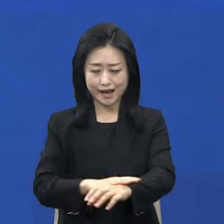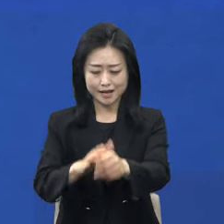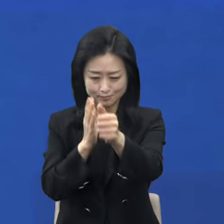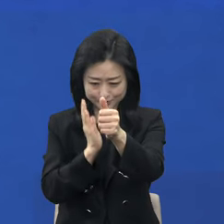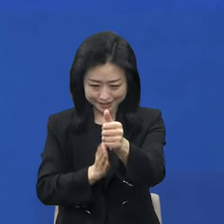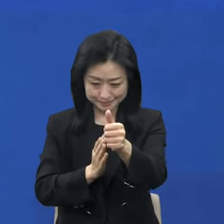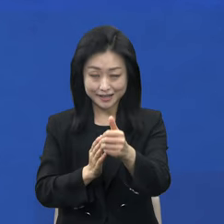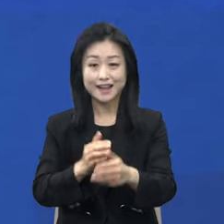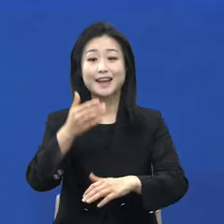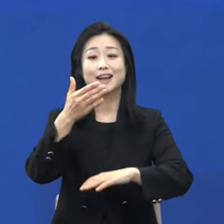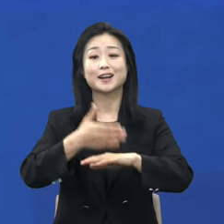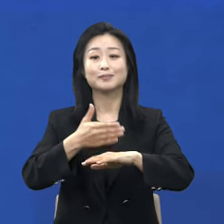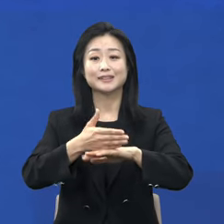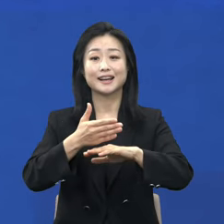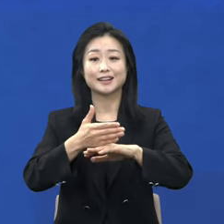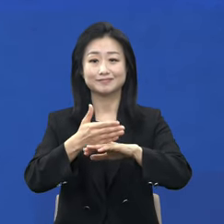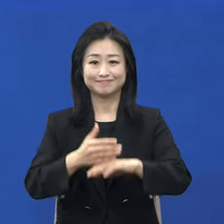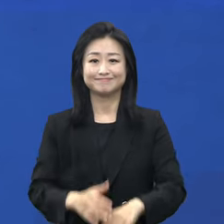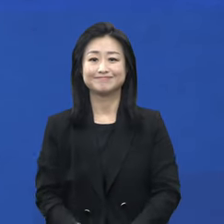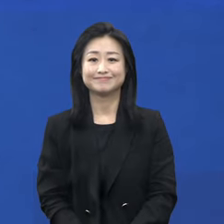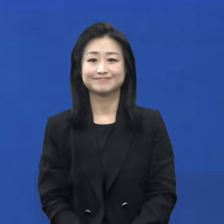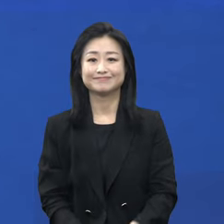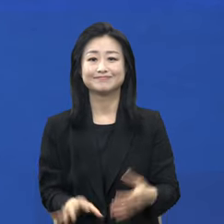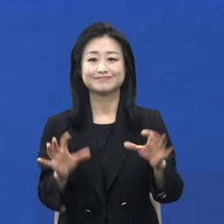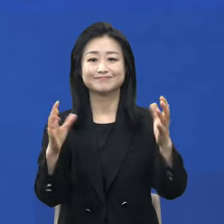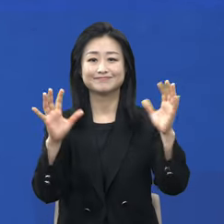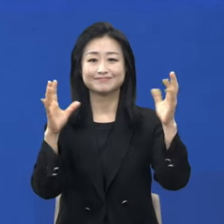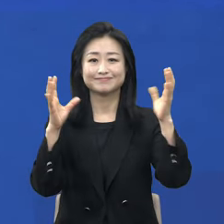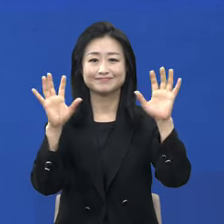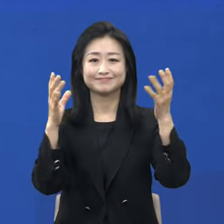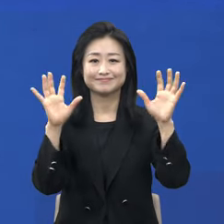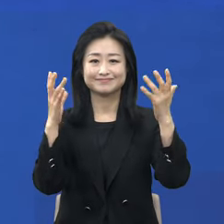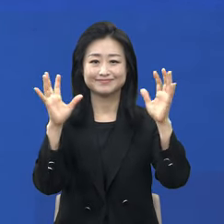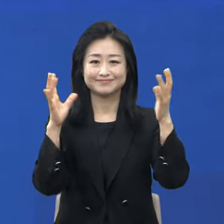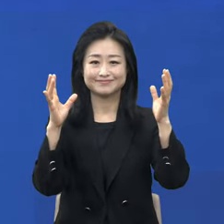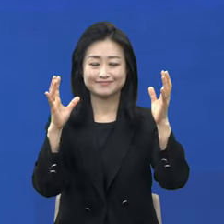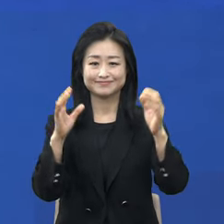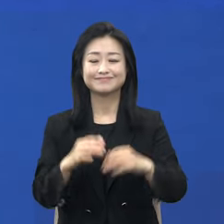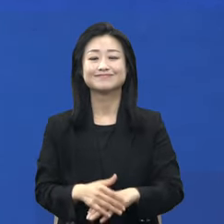부탁드립니다. 감사합니다. 네, 감사합니다.